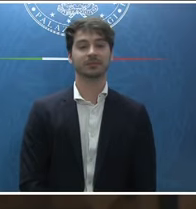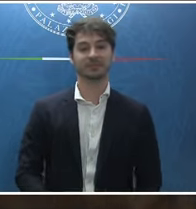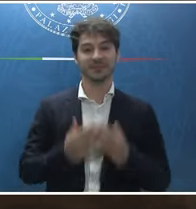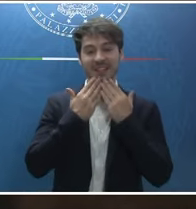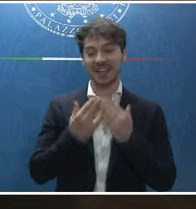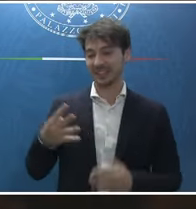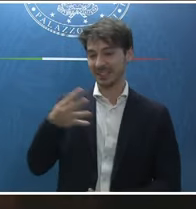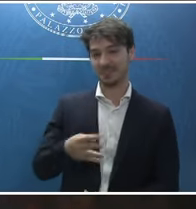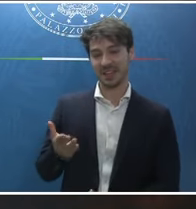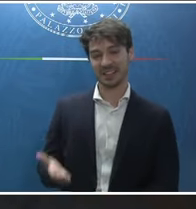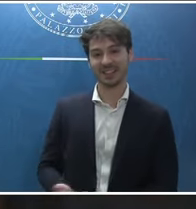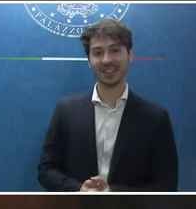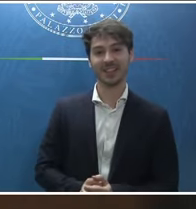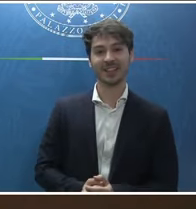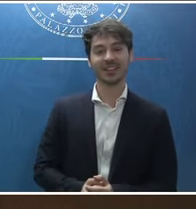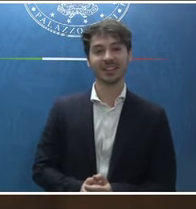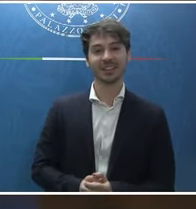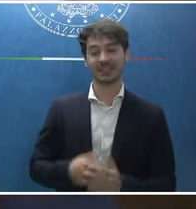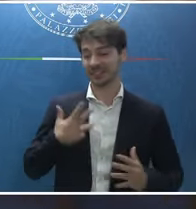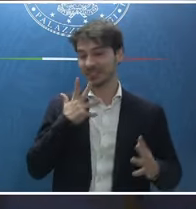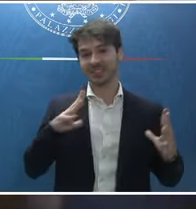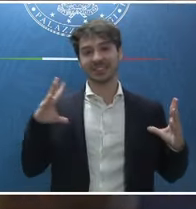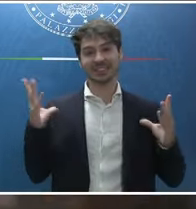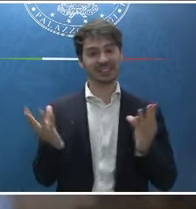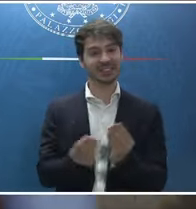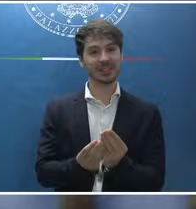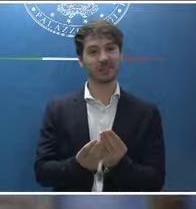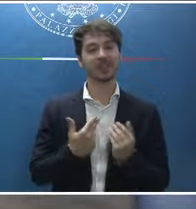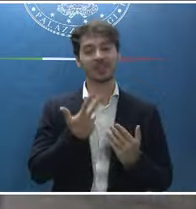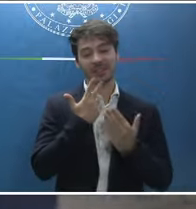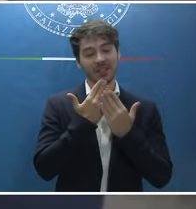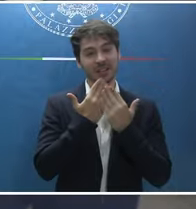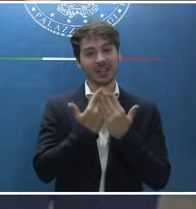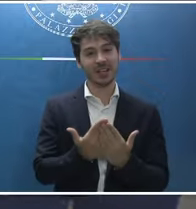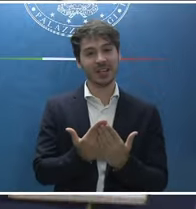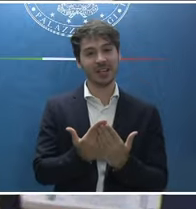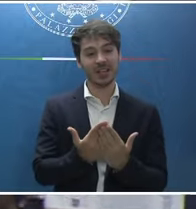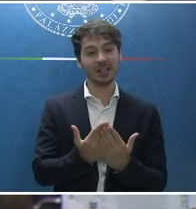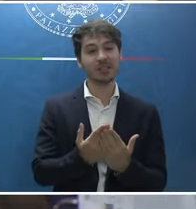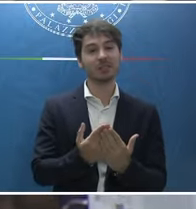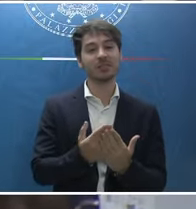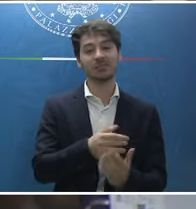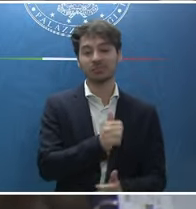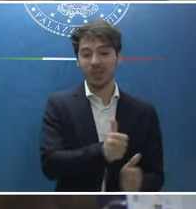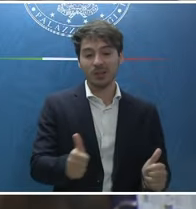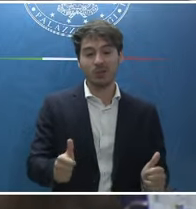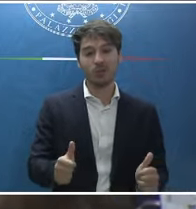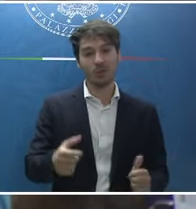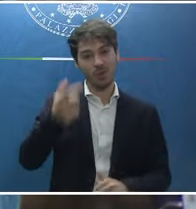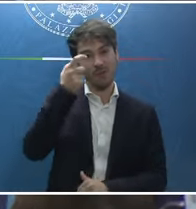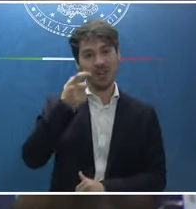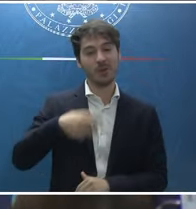Grazie Martina. E allora tutti insieme noi ringraziamo intanto tutti i componenti del governo, i ministri,